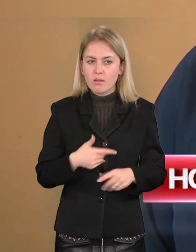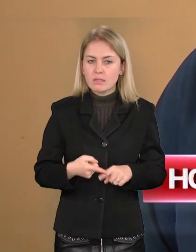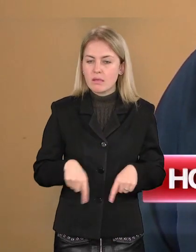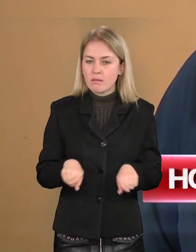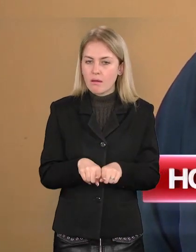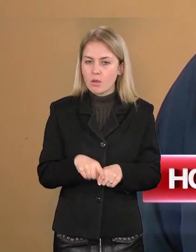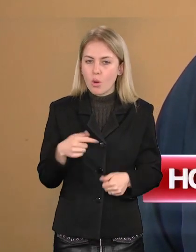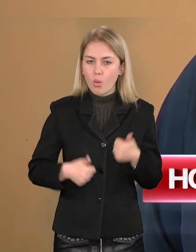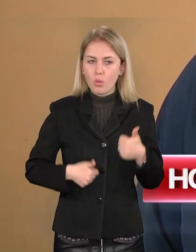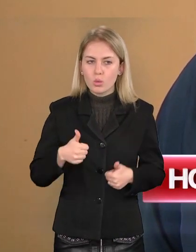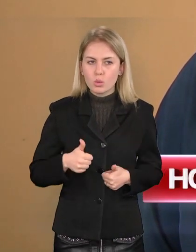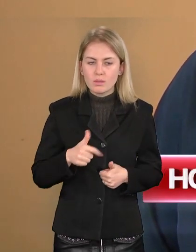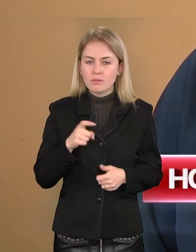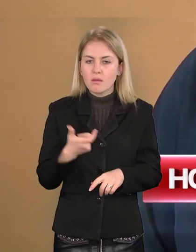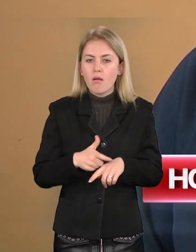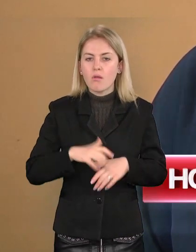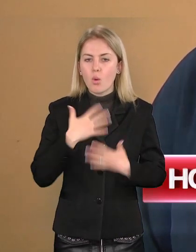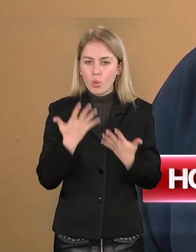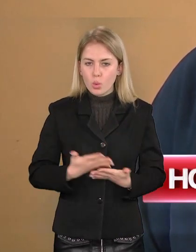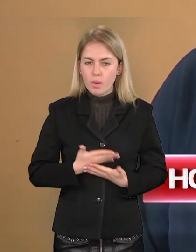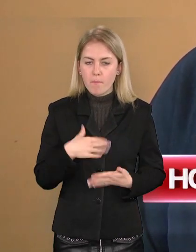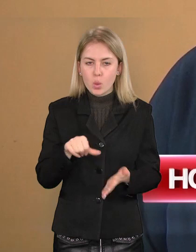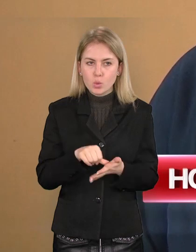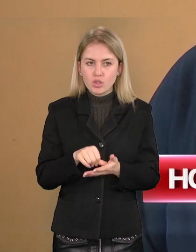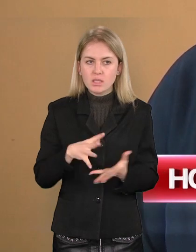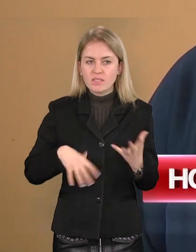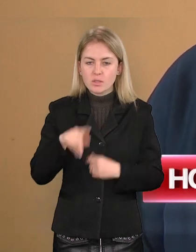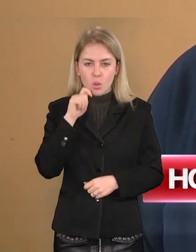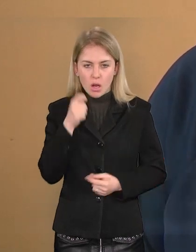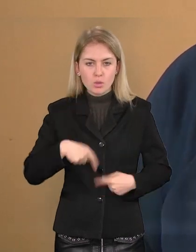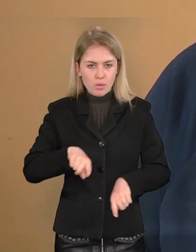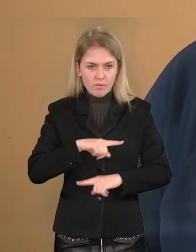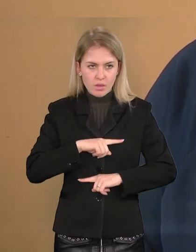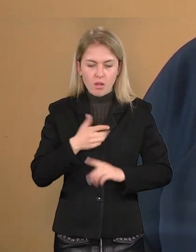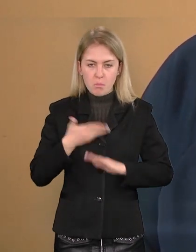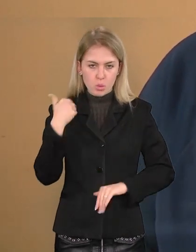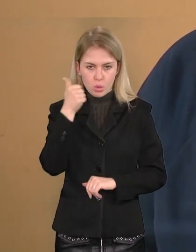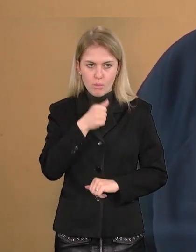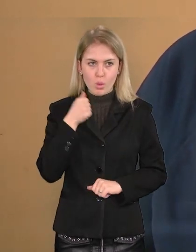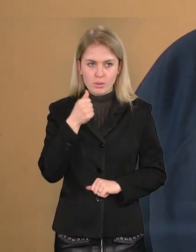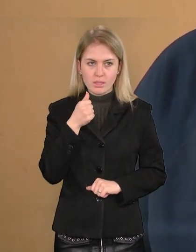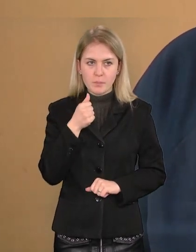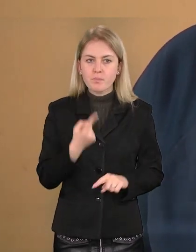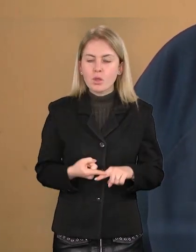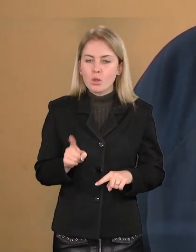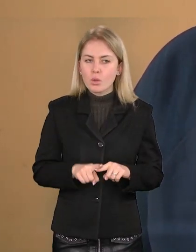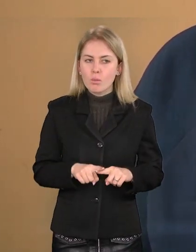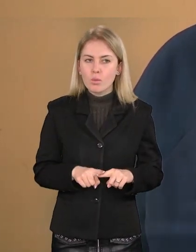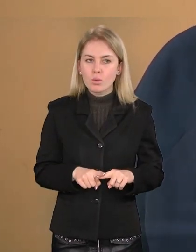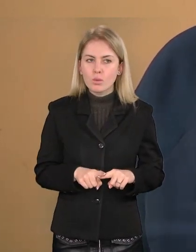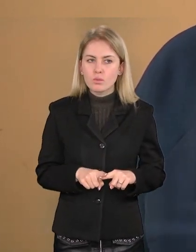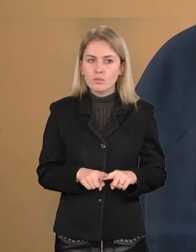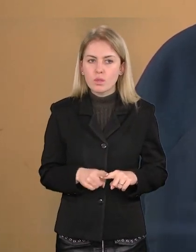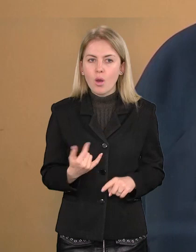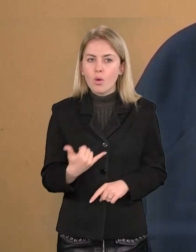конкурс, один з найулюбленіших. Ми учасники всеукраїнського фіналу у минулому році. Тому